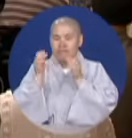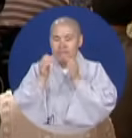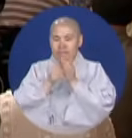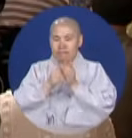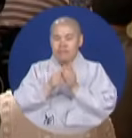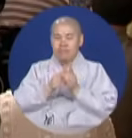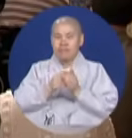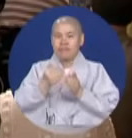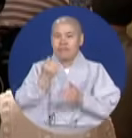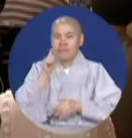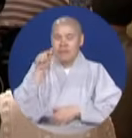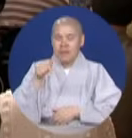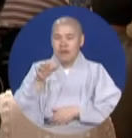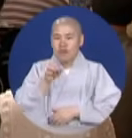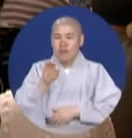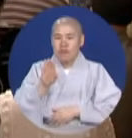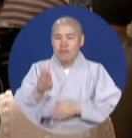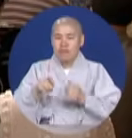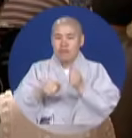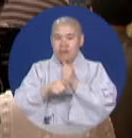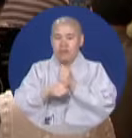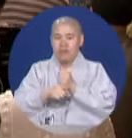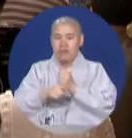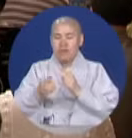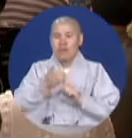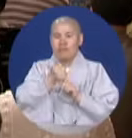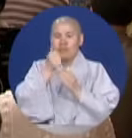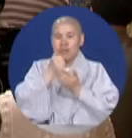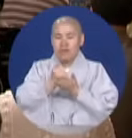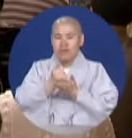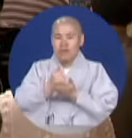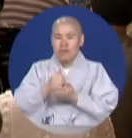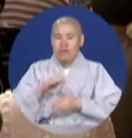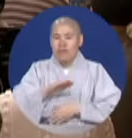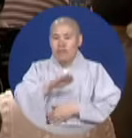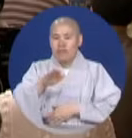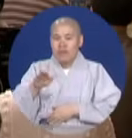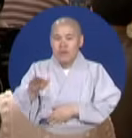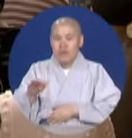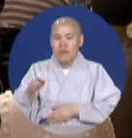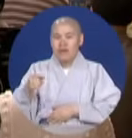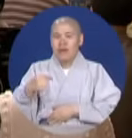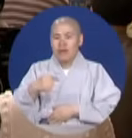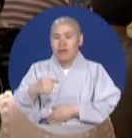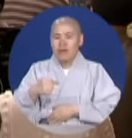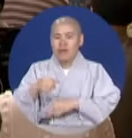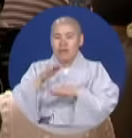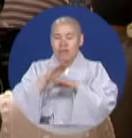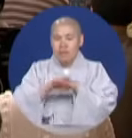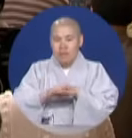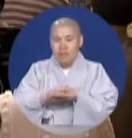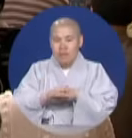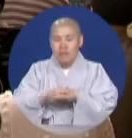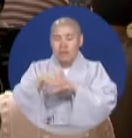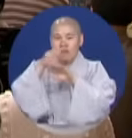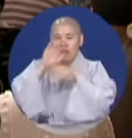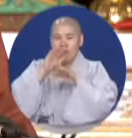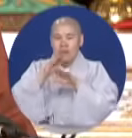그래서 이 학업이라는 것은 부처님이 우리에게 남겨주신 말씀이